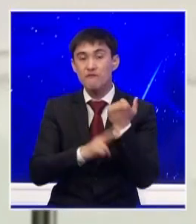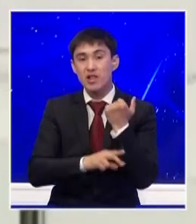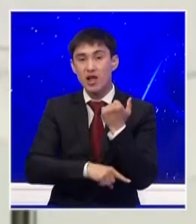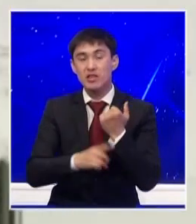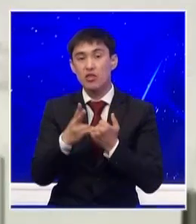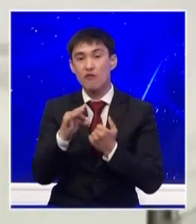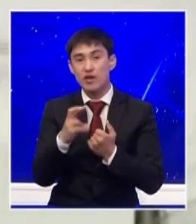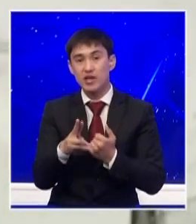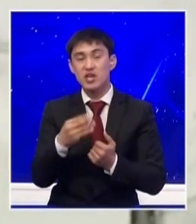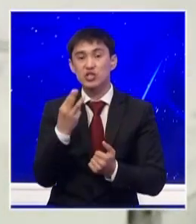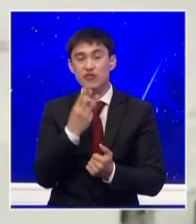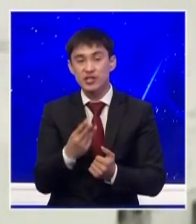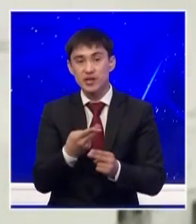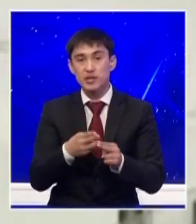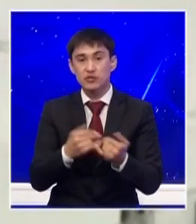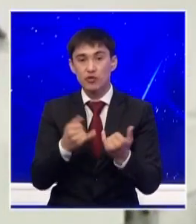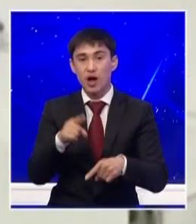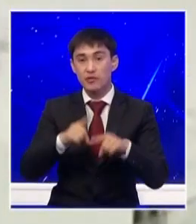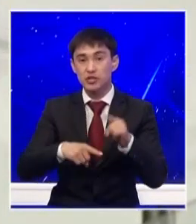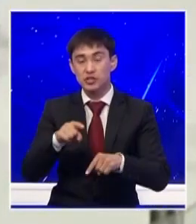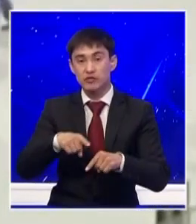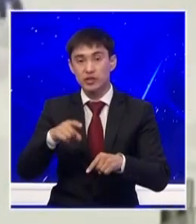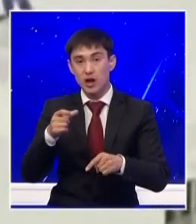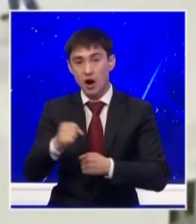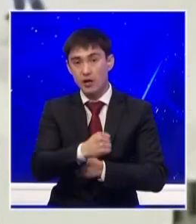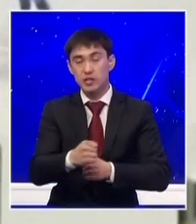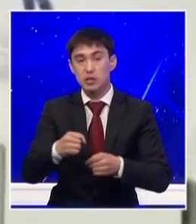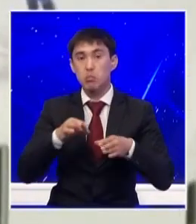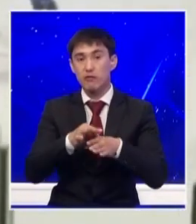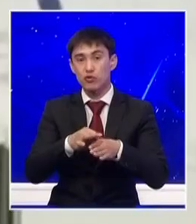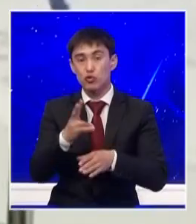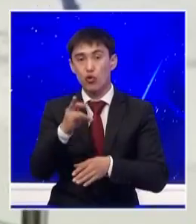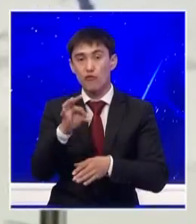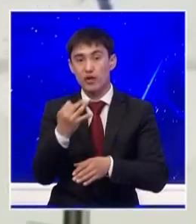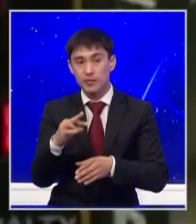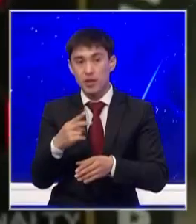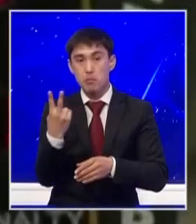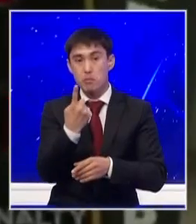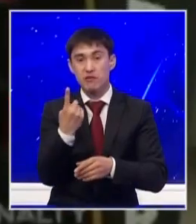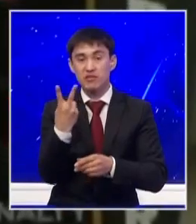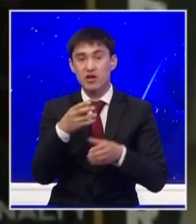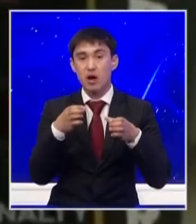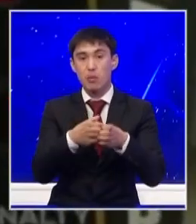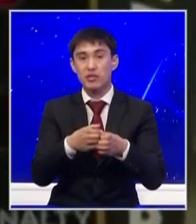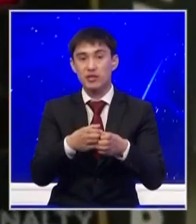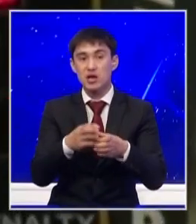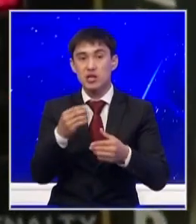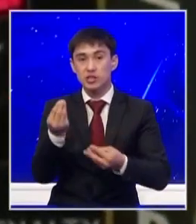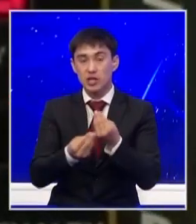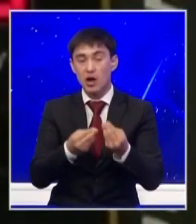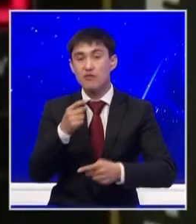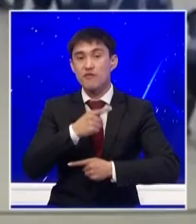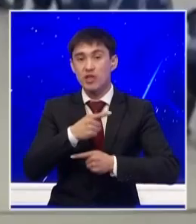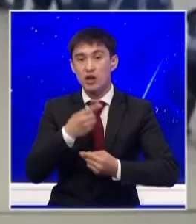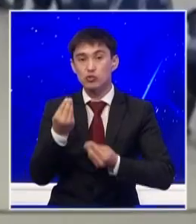Норвегия и Швеция А сегодня отечественный хоккеисты проведут игру с Норвегии отметим что первые две команды дивизиона а сыграют в финале